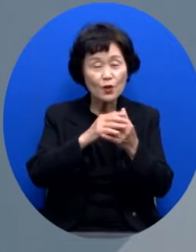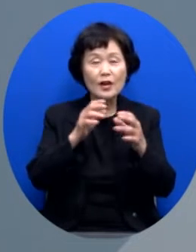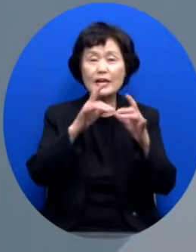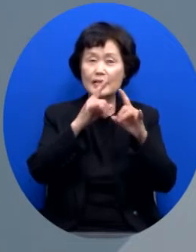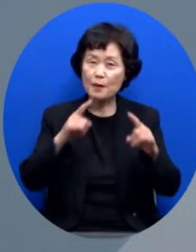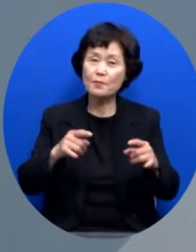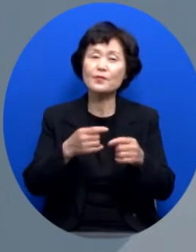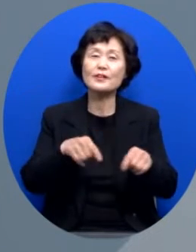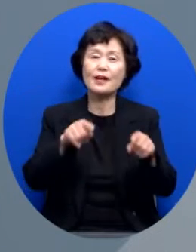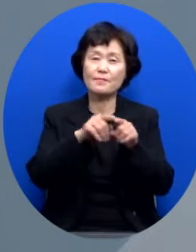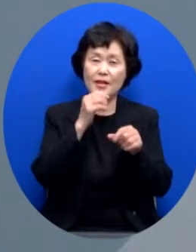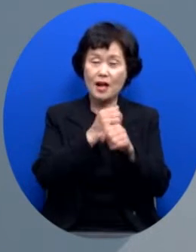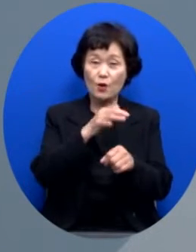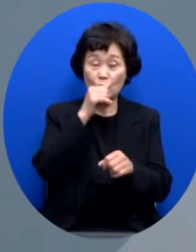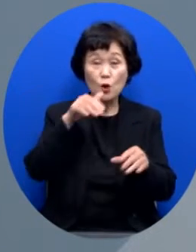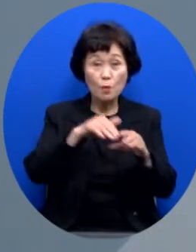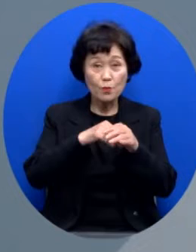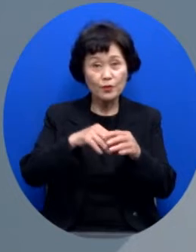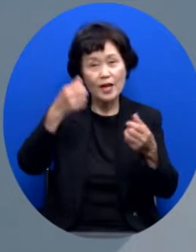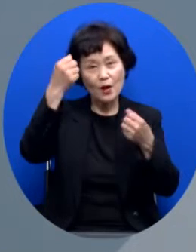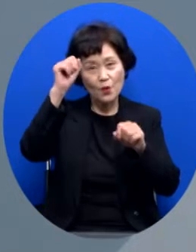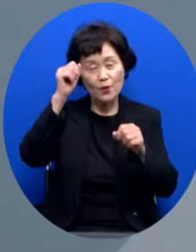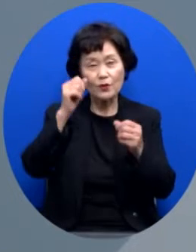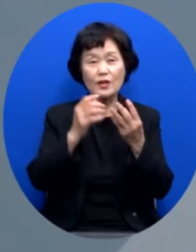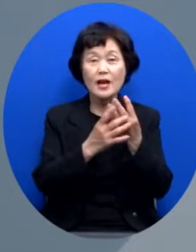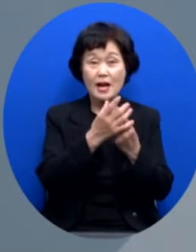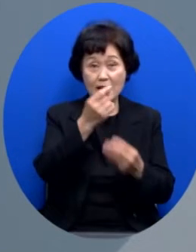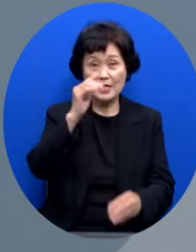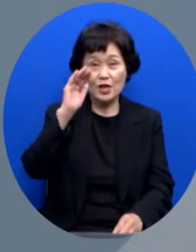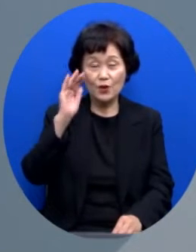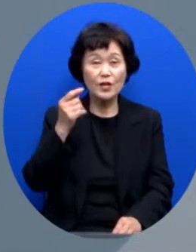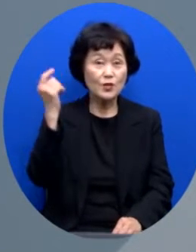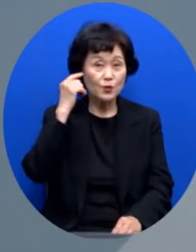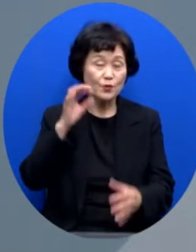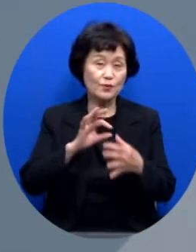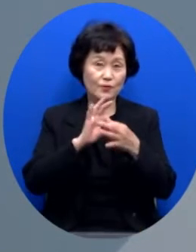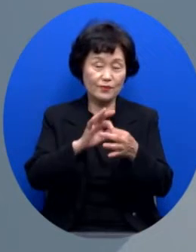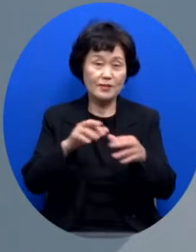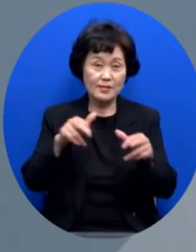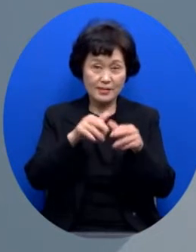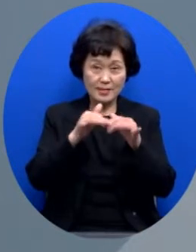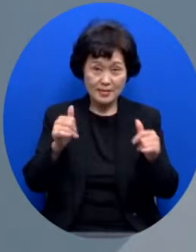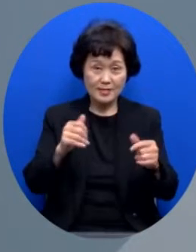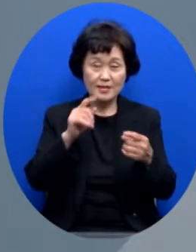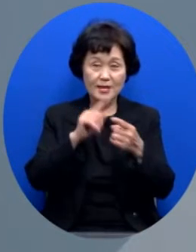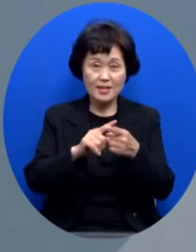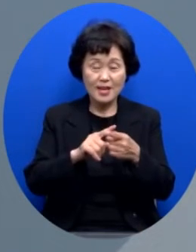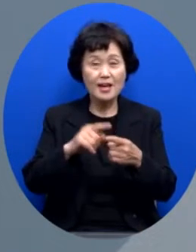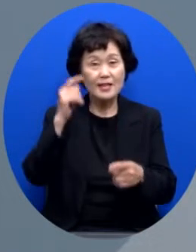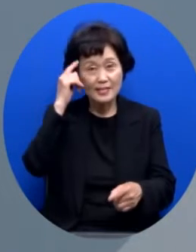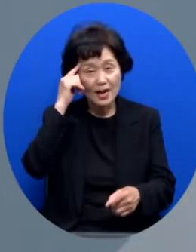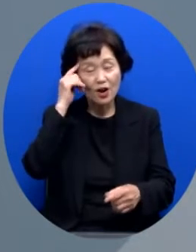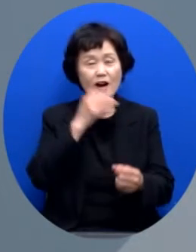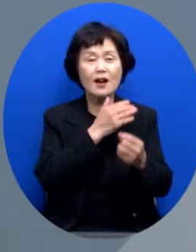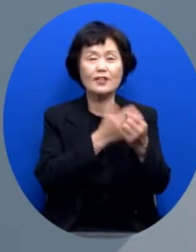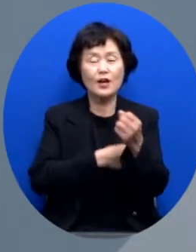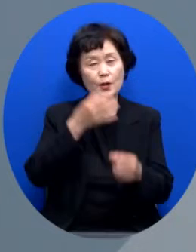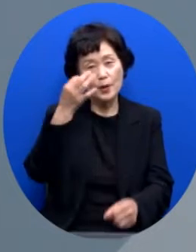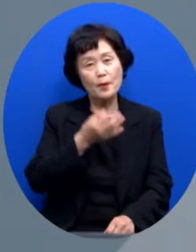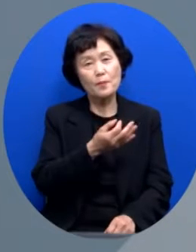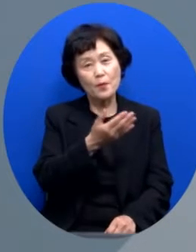하고 있고요. 문화 공연인 하나 된 소리를 통해서 장애인에 대한 인식과 또 장애인들의 능력을